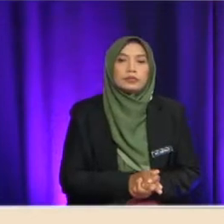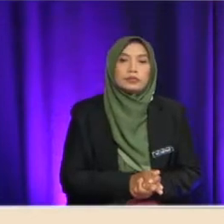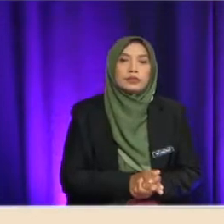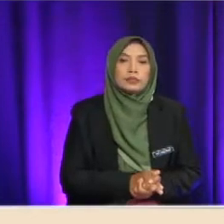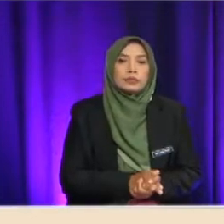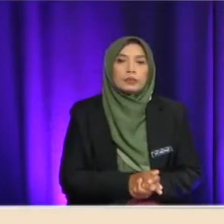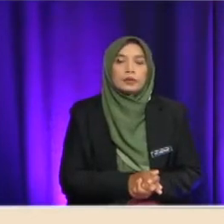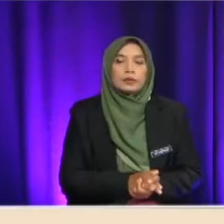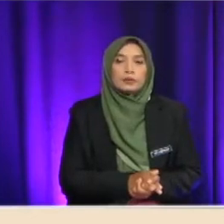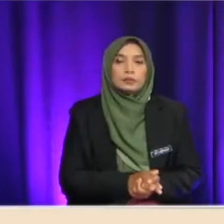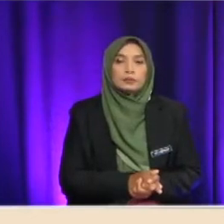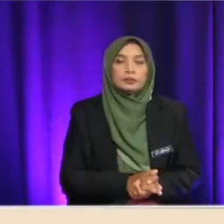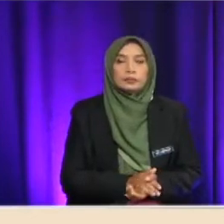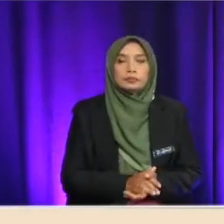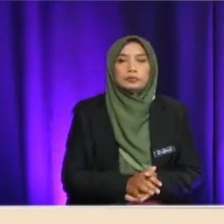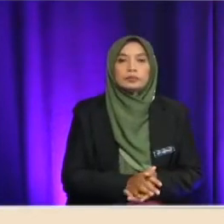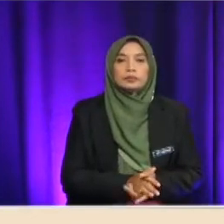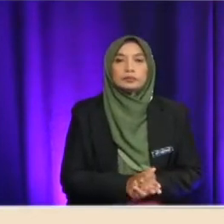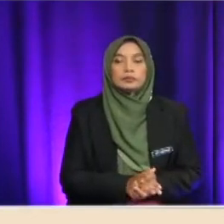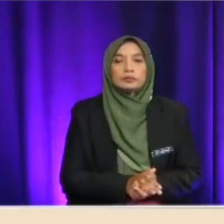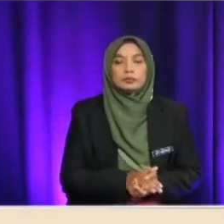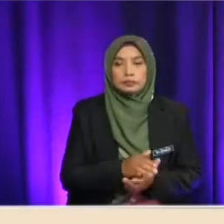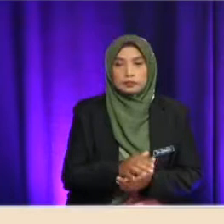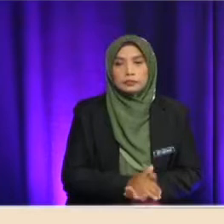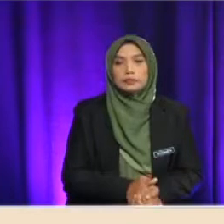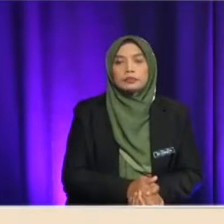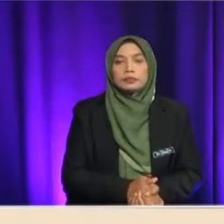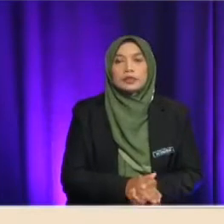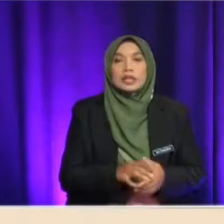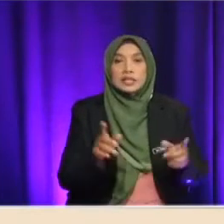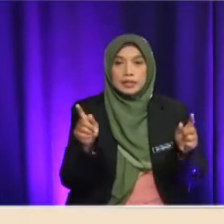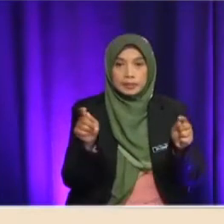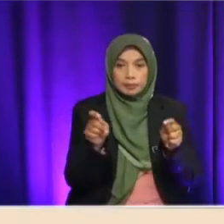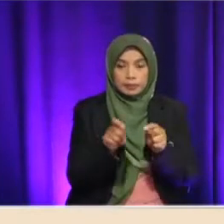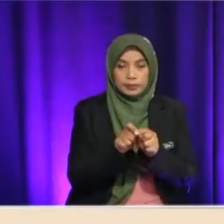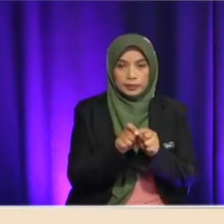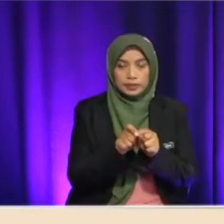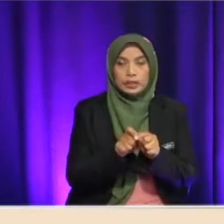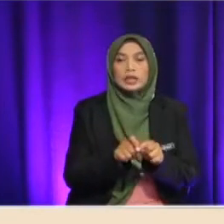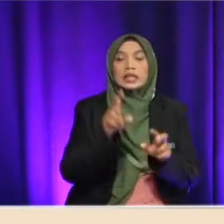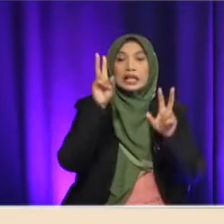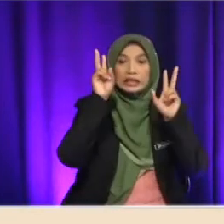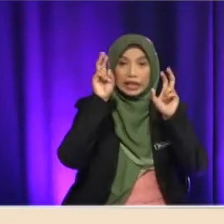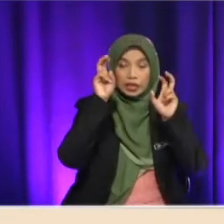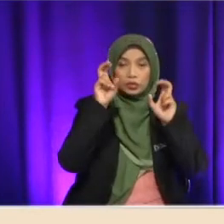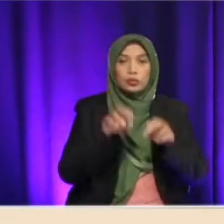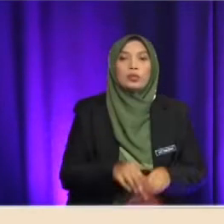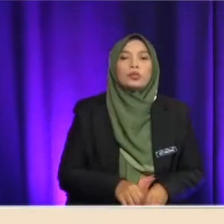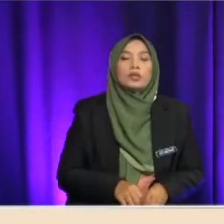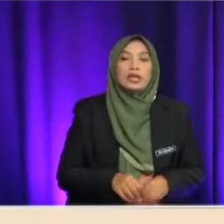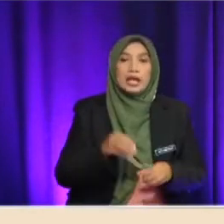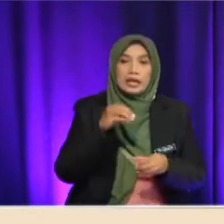kerajaan. Adakan kempen budi bahasa budaya kita. Dan tambahlah lagi satu